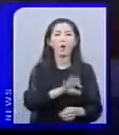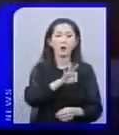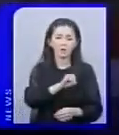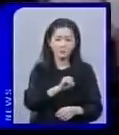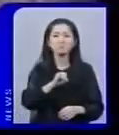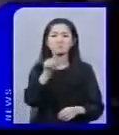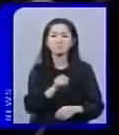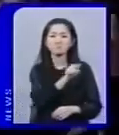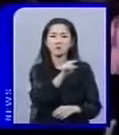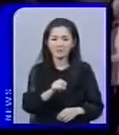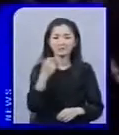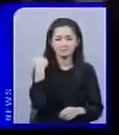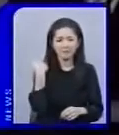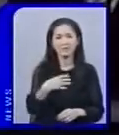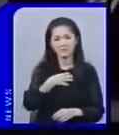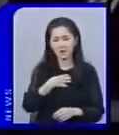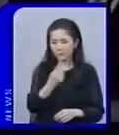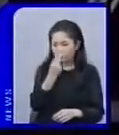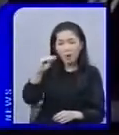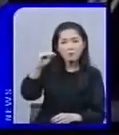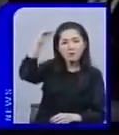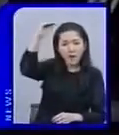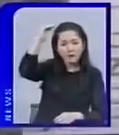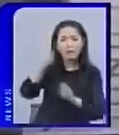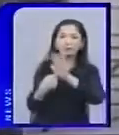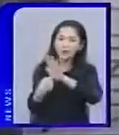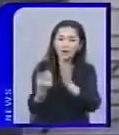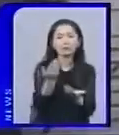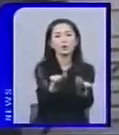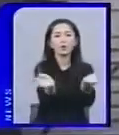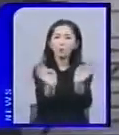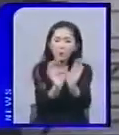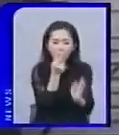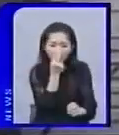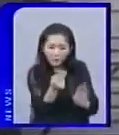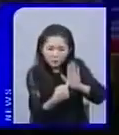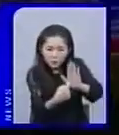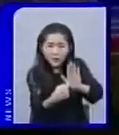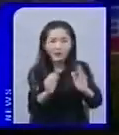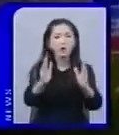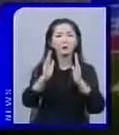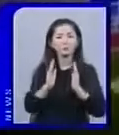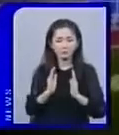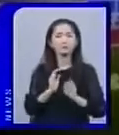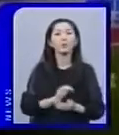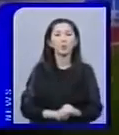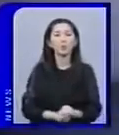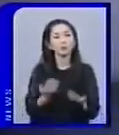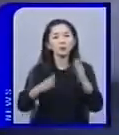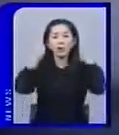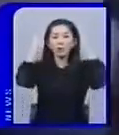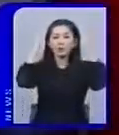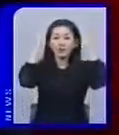และ1ใน4อยากเล่นพนันเมื่อเห็นผู้ใหญ่เล่นส่วนในโลกโซเชียลมีเดียนะคะเด็ก 172.1 เห็นโฆษณาชวนเชื่อเล่นแล้